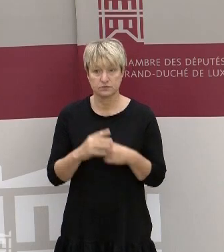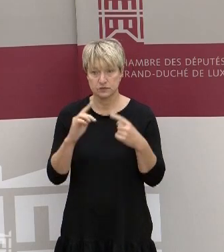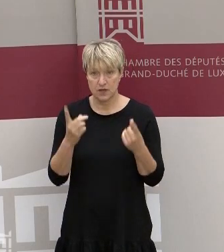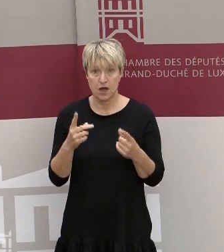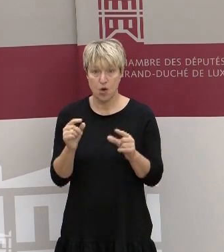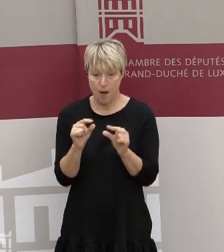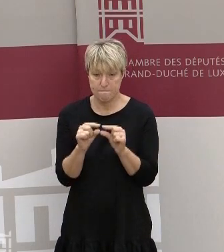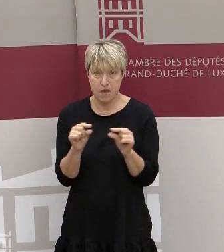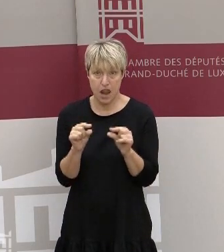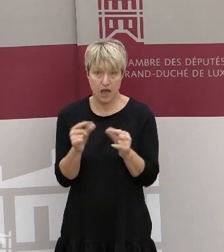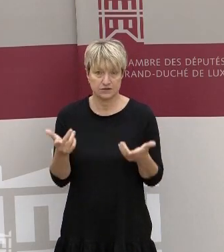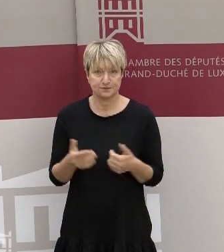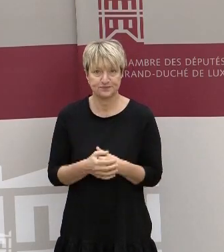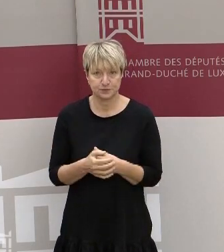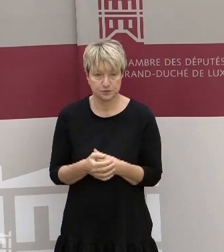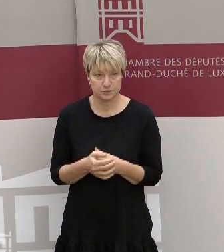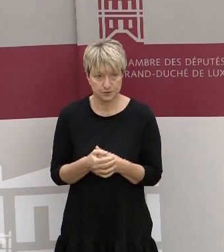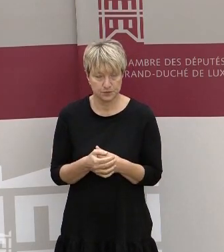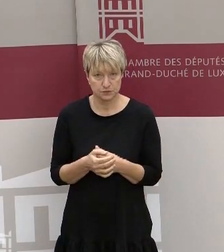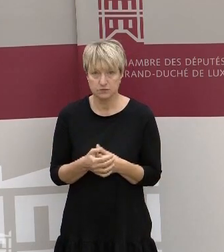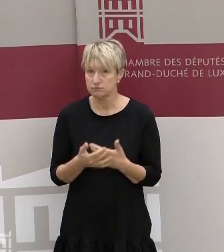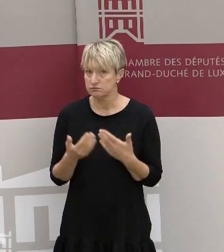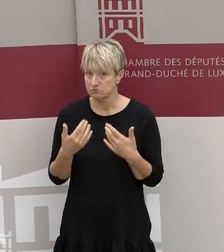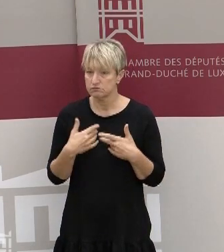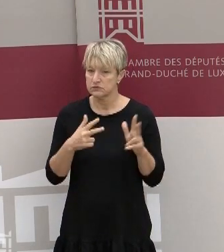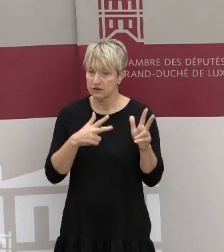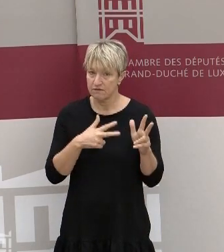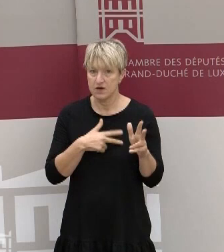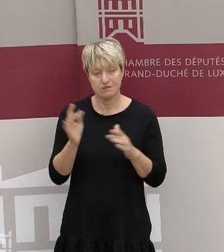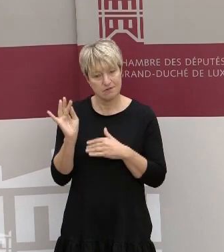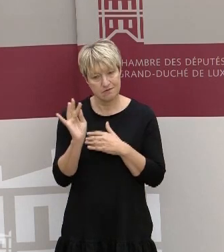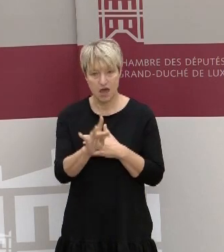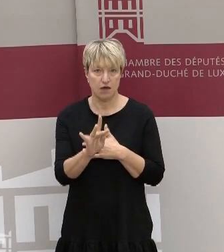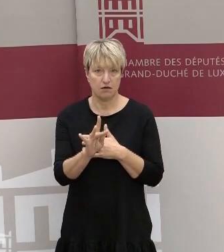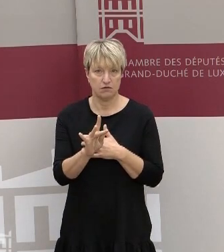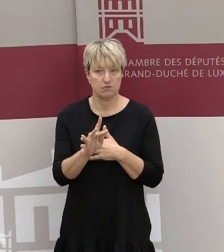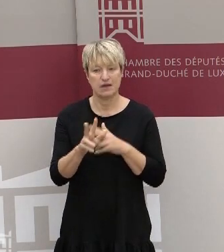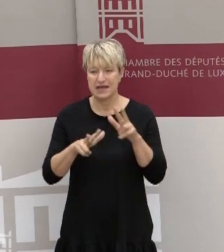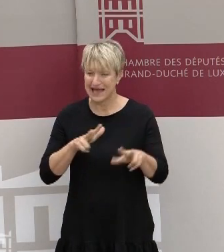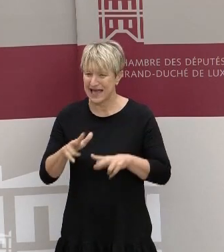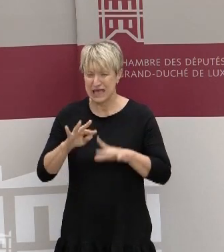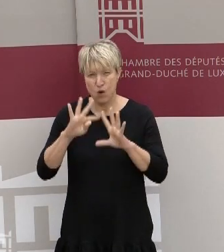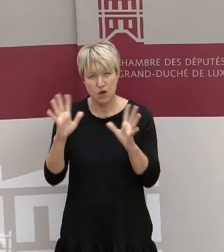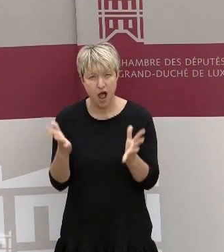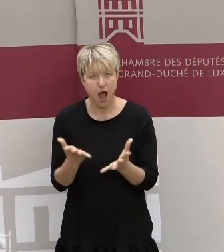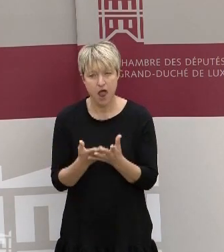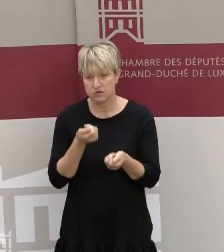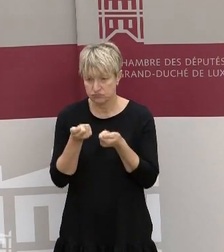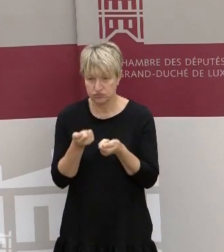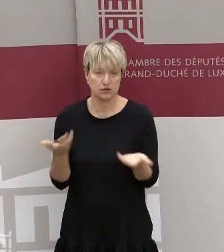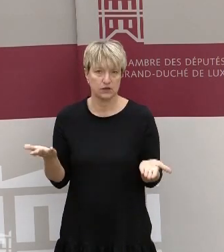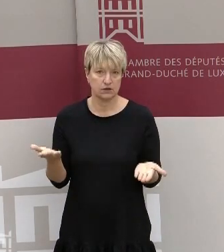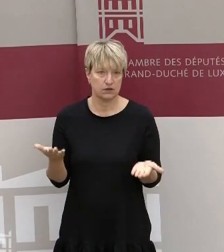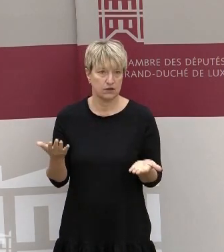mehr wie kontestiert, weil für die Herstellung Pflanzen wie Raps, Soja oder auch Palmöl eine große Menge braucht.